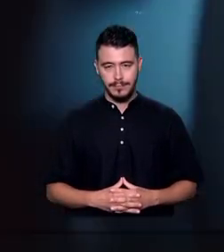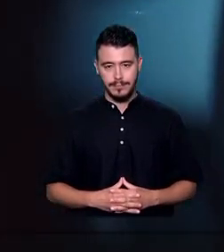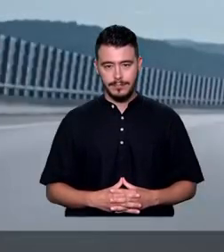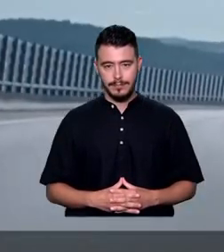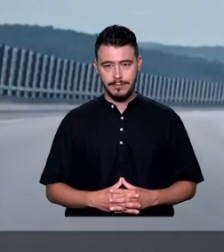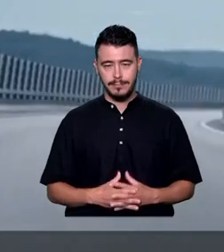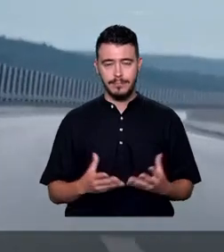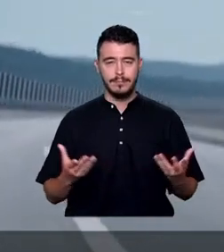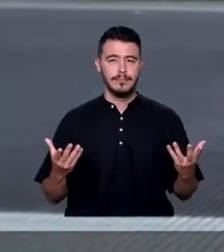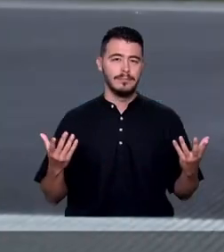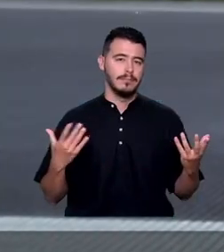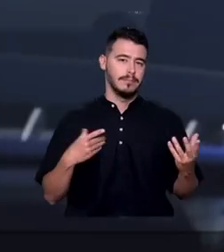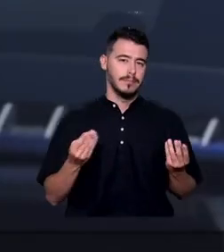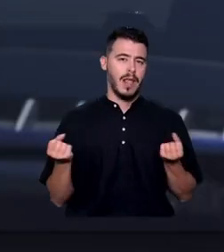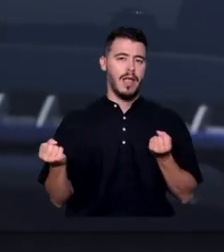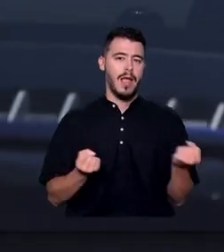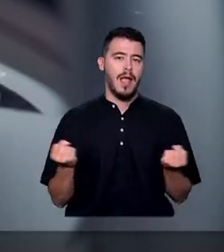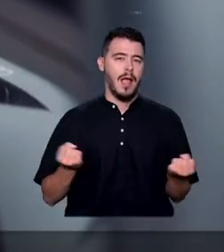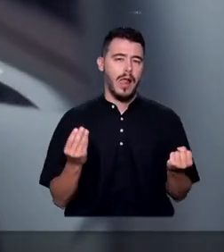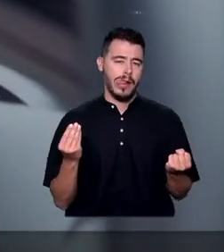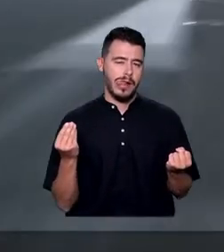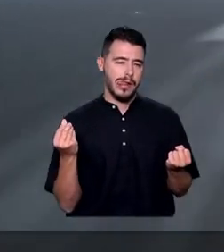Το καλύτερο αυτοκίνητο δεν είναι αυτό.